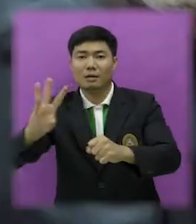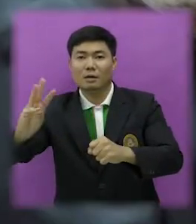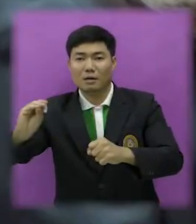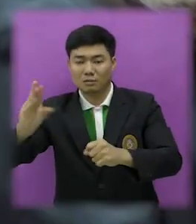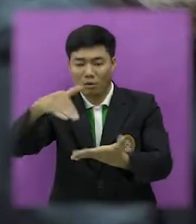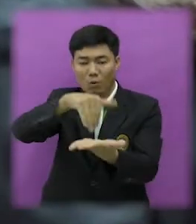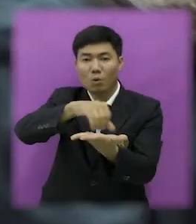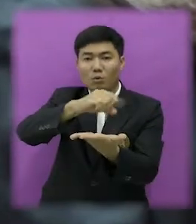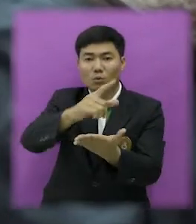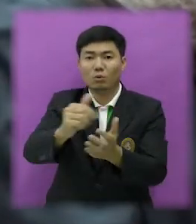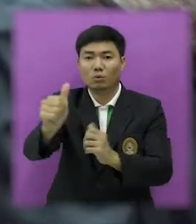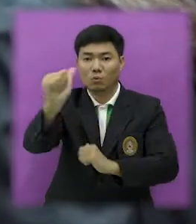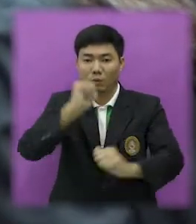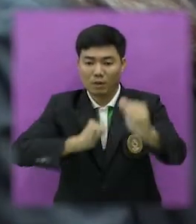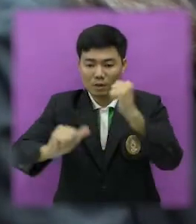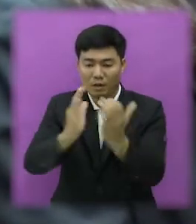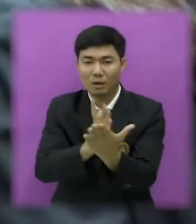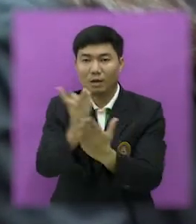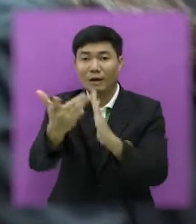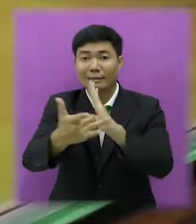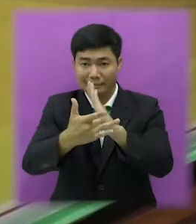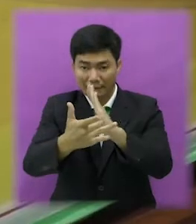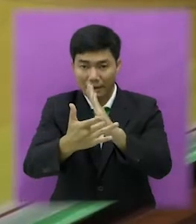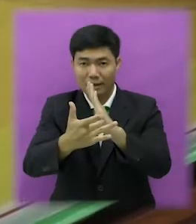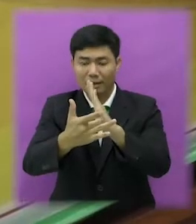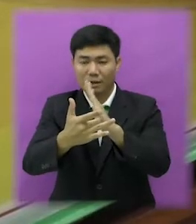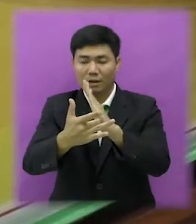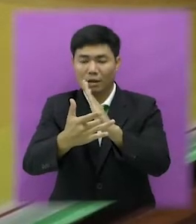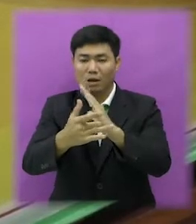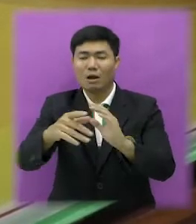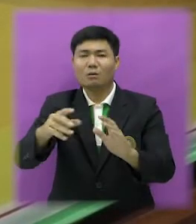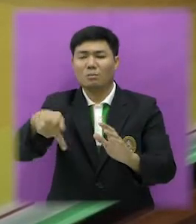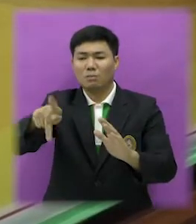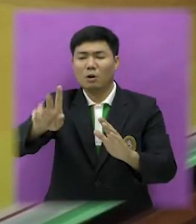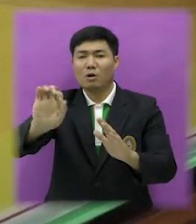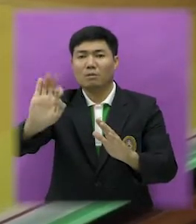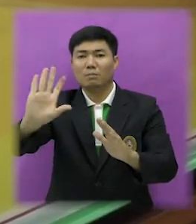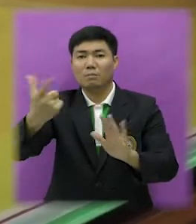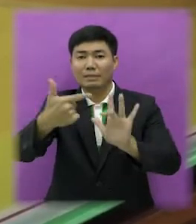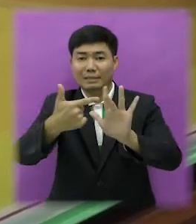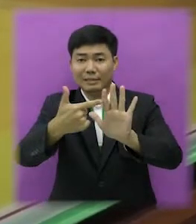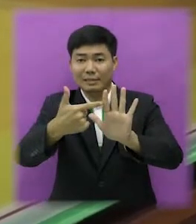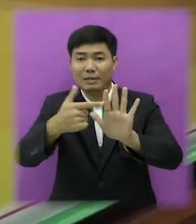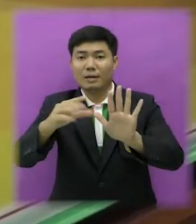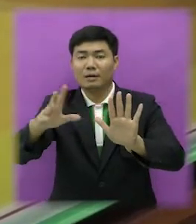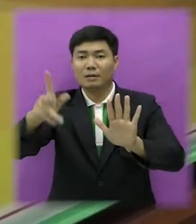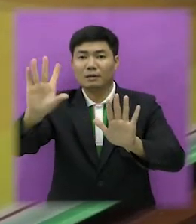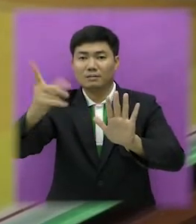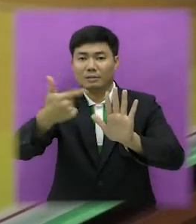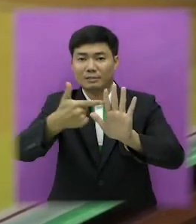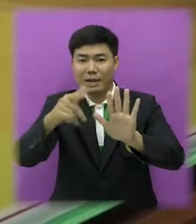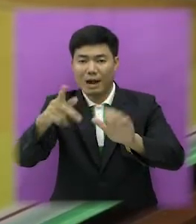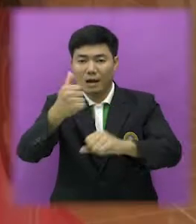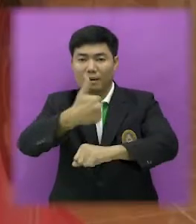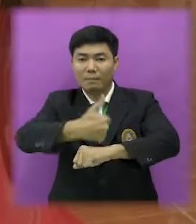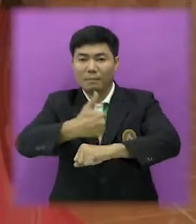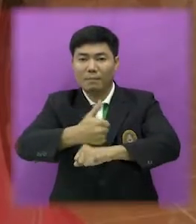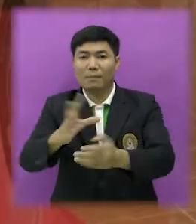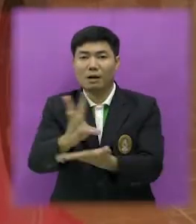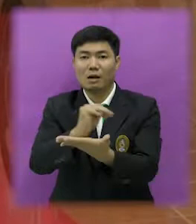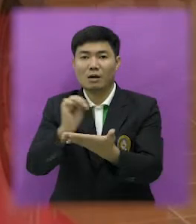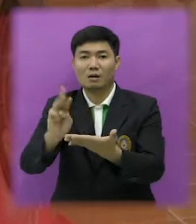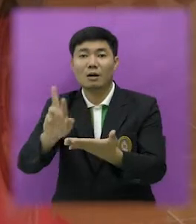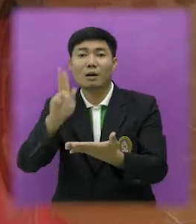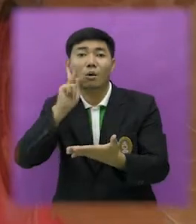ยาศาสตร์คณะวิทยาศาสตร์และเทคโนโลยีผู้ช่วยศาสตราจารย์ปรีชาธรรมวินทรอธิการบดีมหาวิทยาลัยราชภัฏส